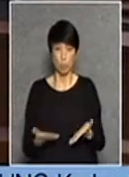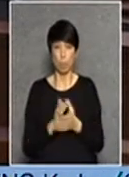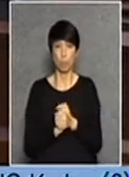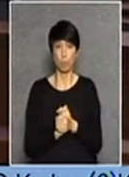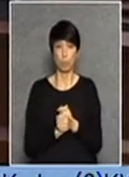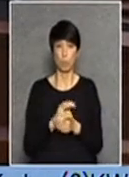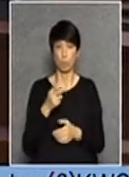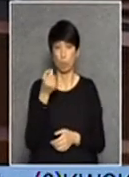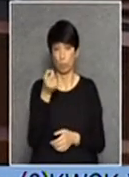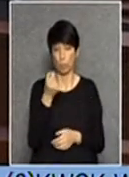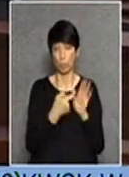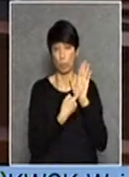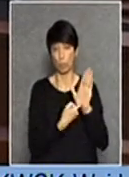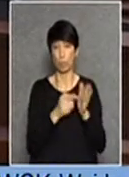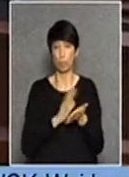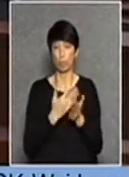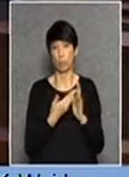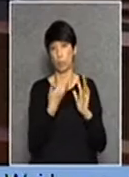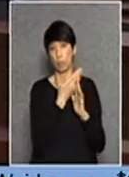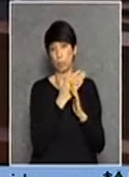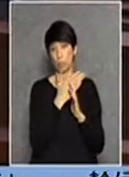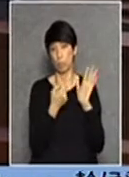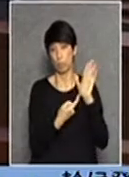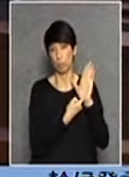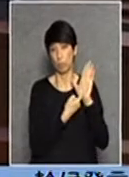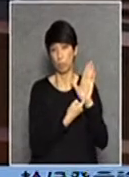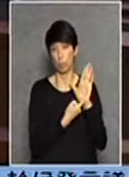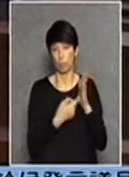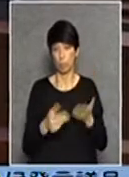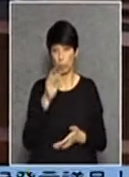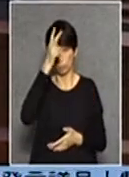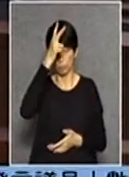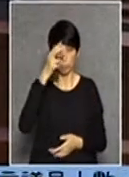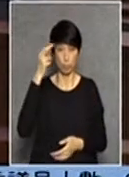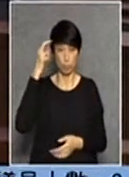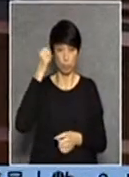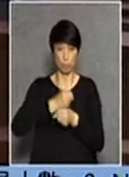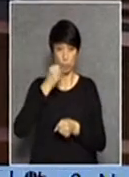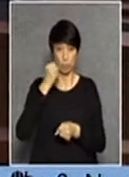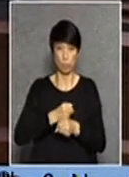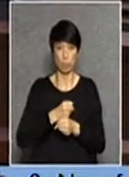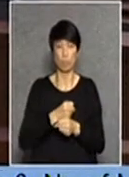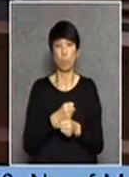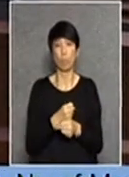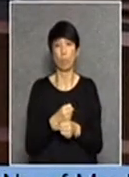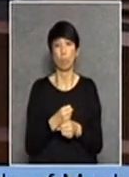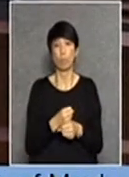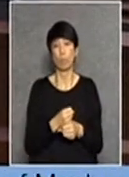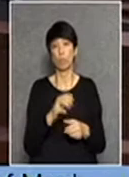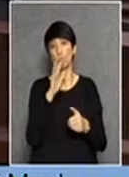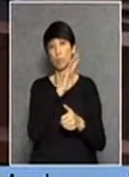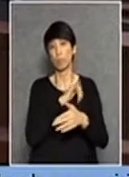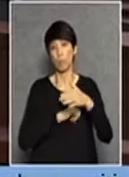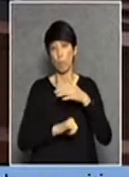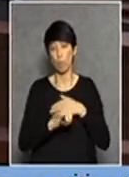好少嘅例子，但係突顯咗我哋政府現今嘅思維、現今嘅施政，正正咧係點解累到我哋香港社會咧，係多年